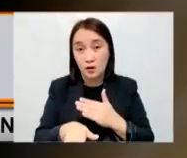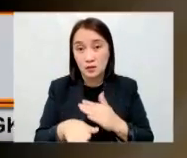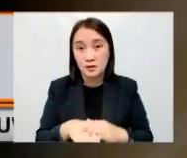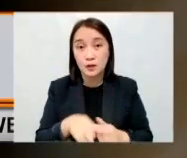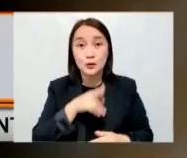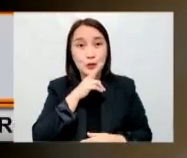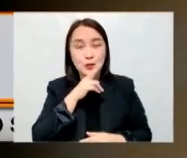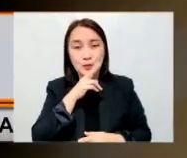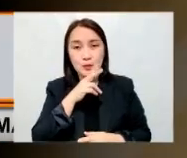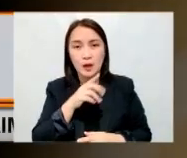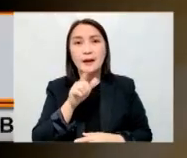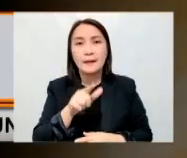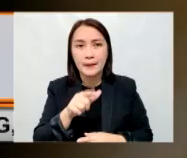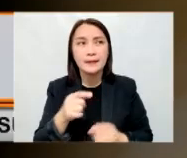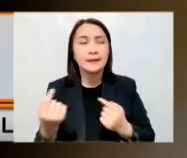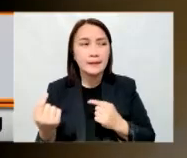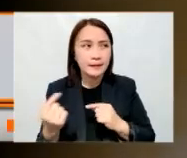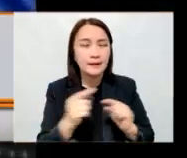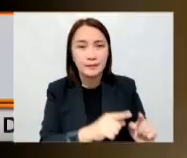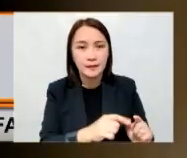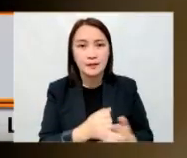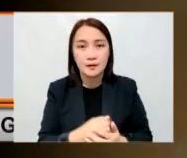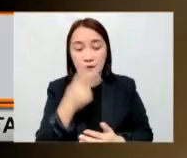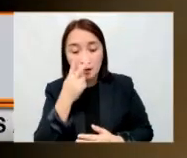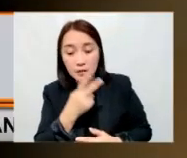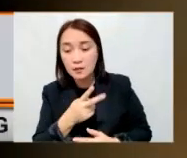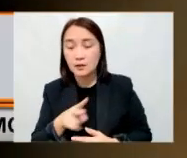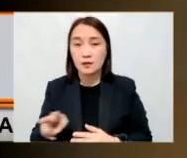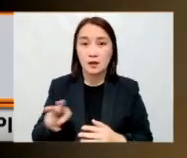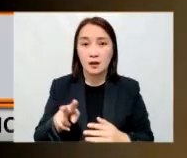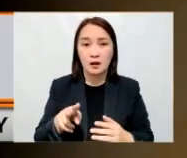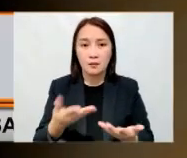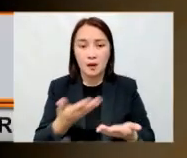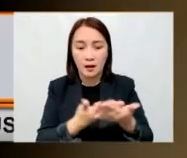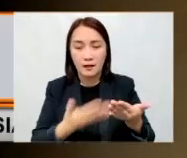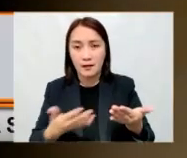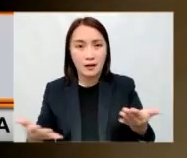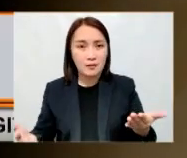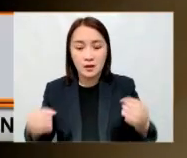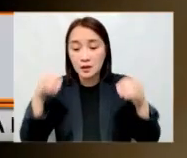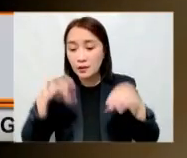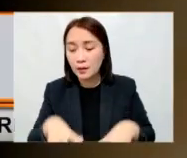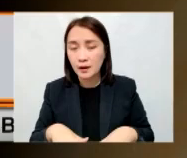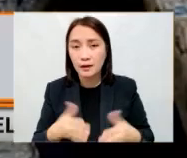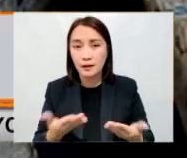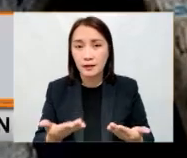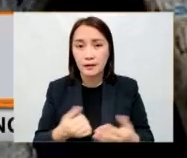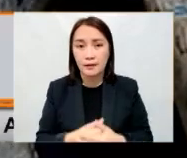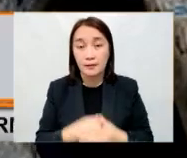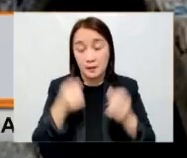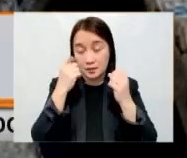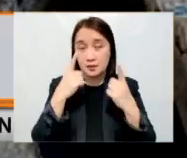sandali at heto na nga ang nadatnan ng biktima. Kalat-kalat at may nawawala na sa kanyang mga gamit. Pagising ko, sabi